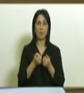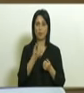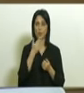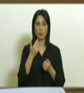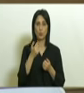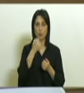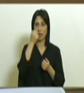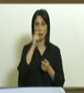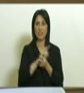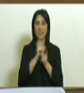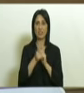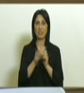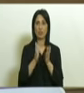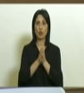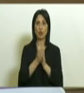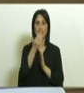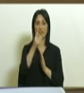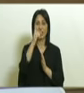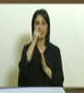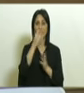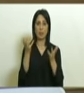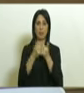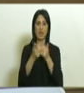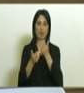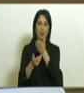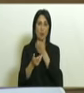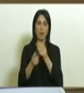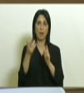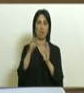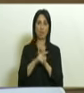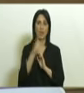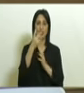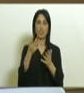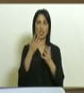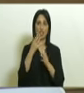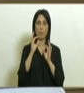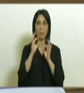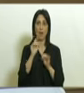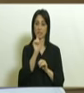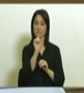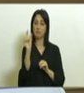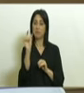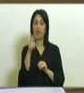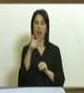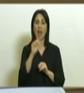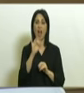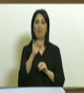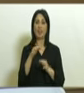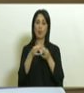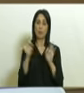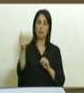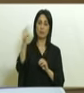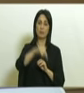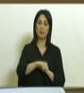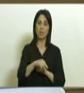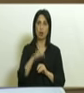მადლობები. სამაგეროდ თხოვდი, რომ დღეს თქვენი ტყუილები დაითვალონ. მათ შორის ერთი აშკარა მართლა გამოსაყოფი არის სწორედ გავრილოვის შემოშვებასთან